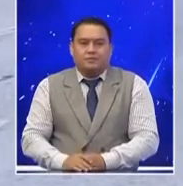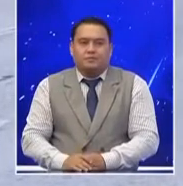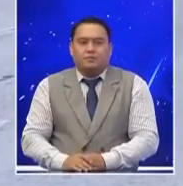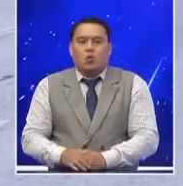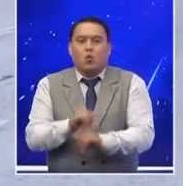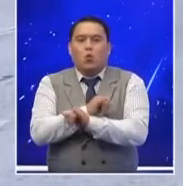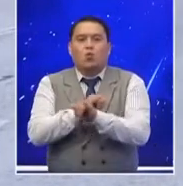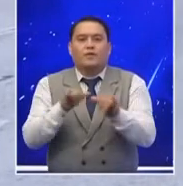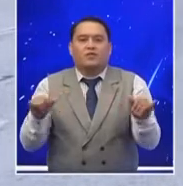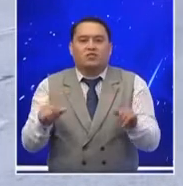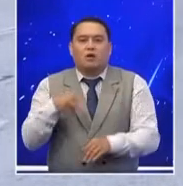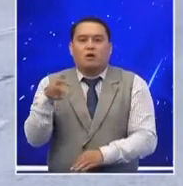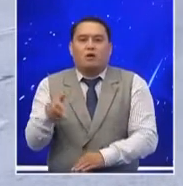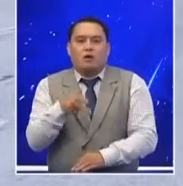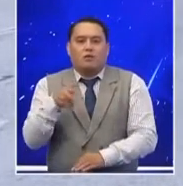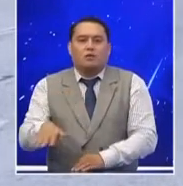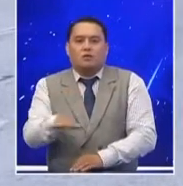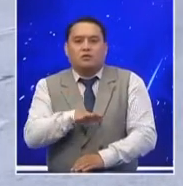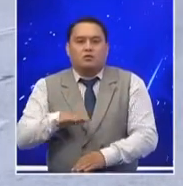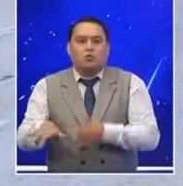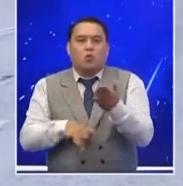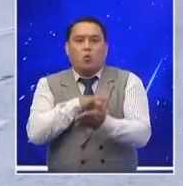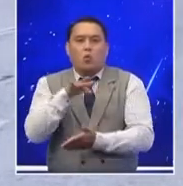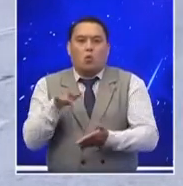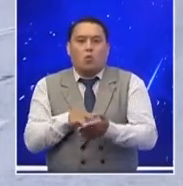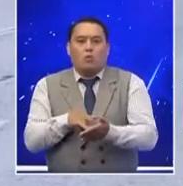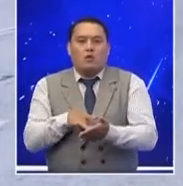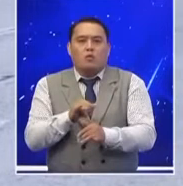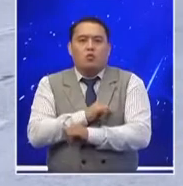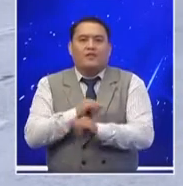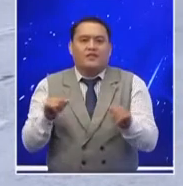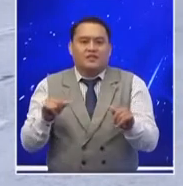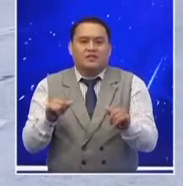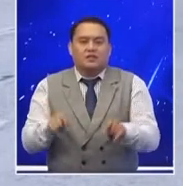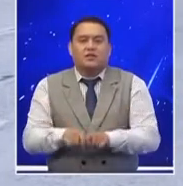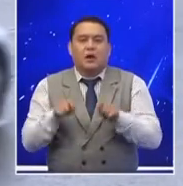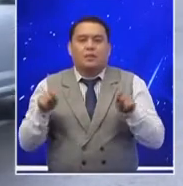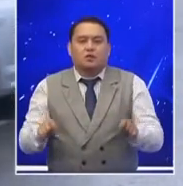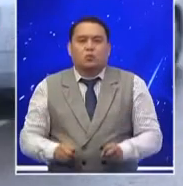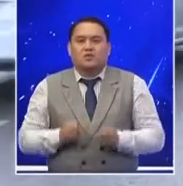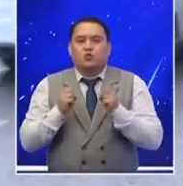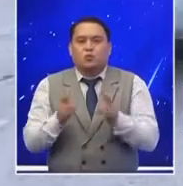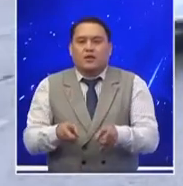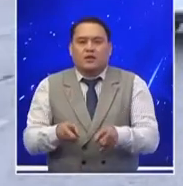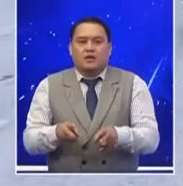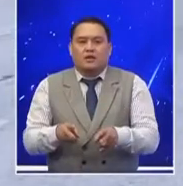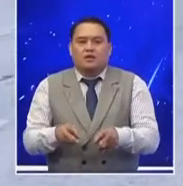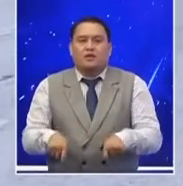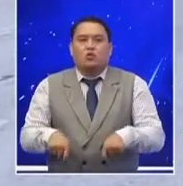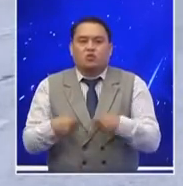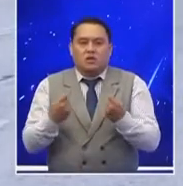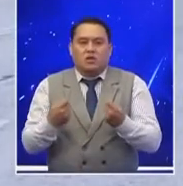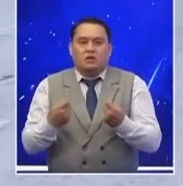увеличением камер видеонаблюдения на территории города повысилась раскрываемость преступлений и административных